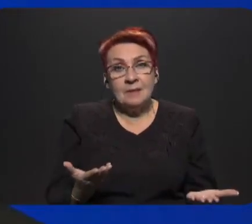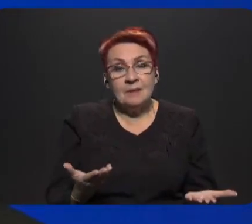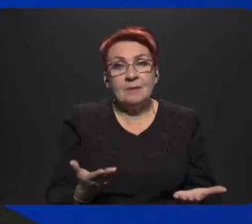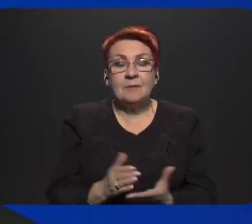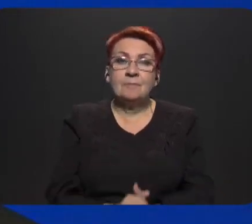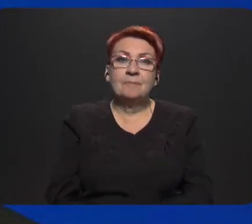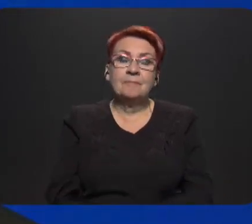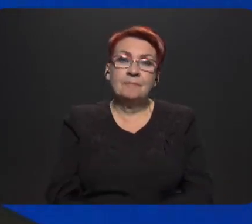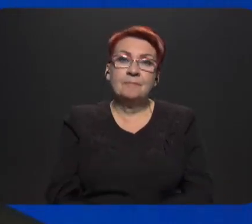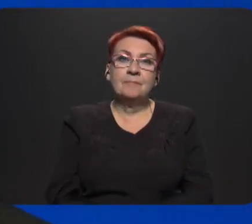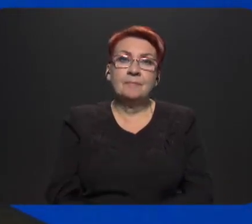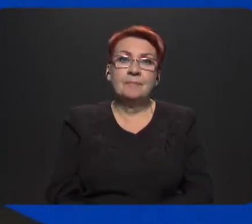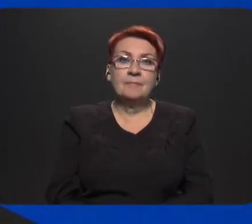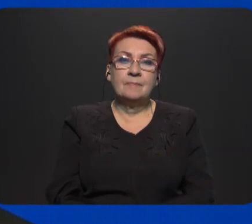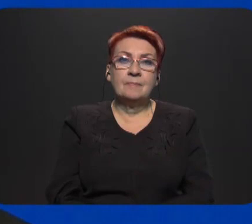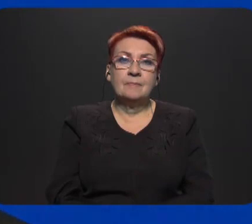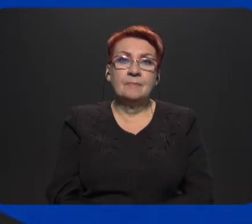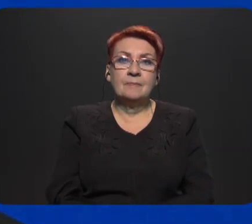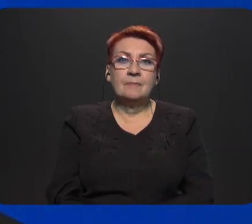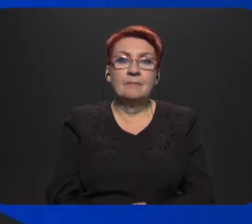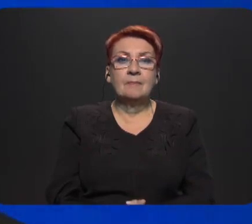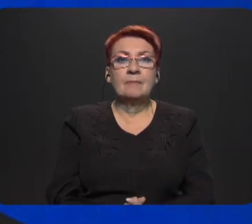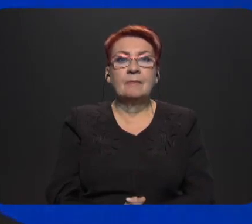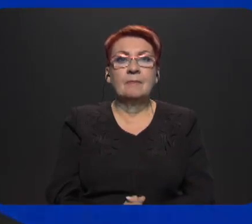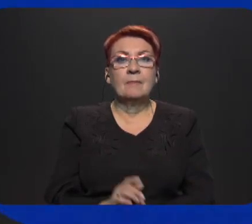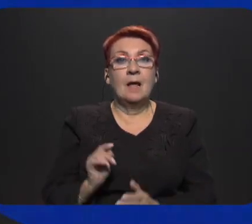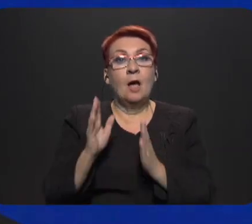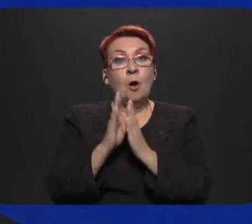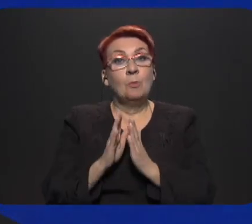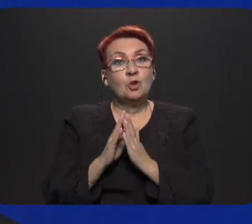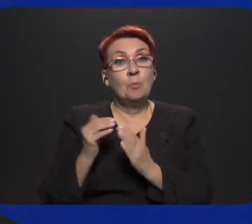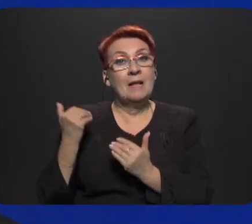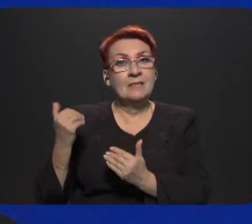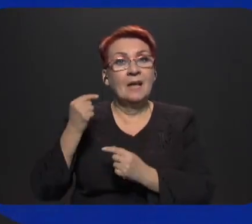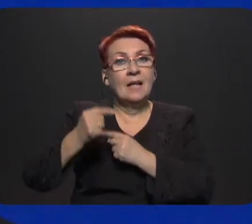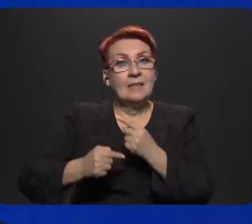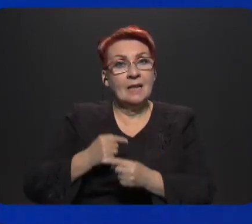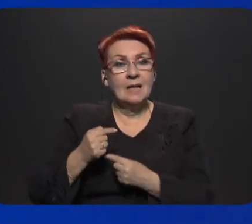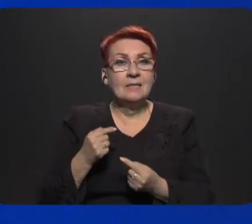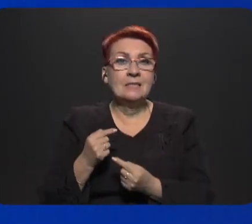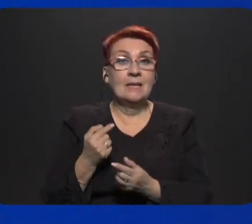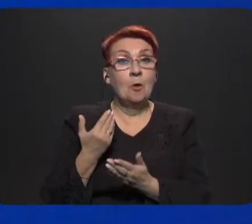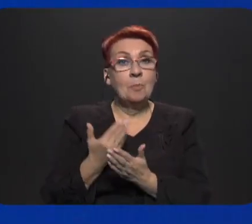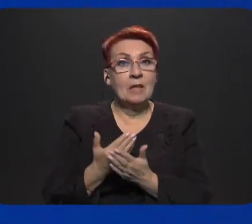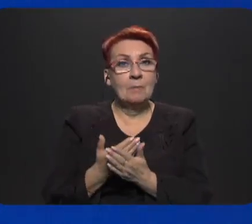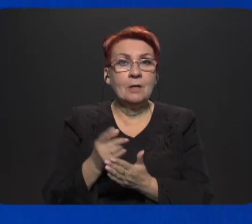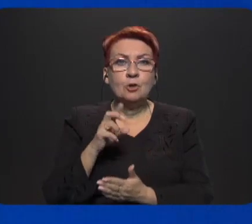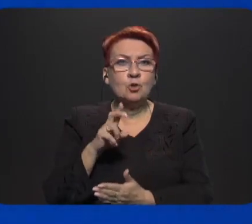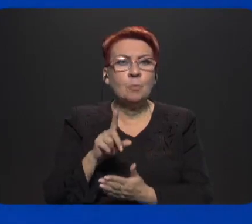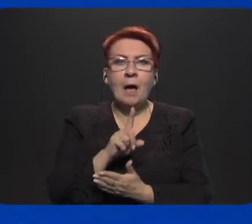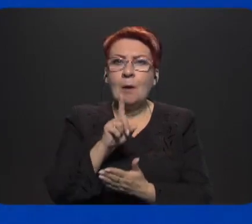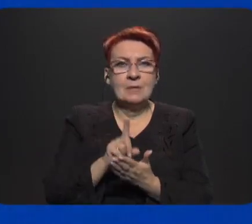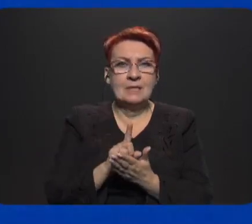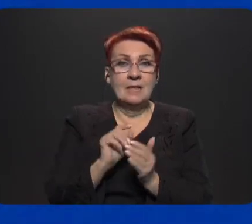не привели ни к чему хорошему. Потому что все же мусульманская традиция, она предполагает, чтобы